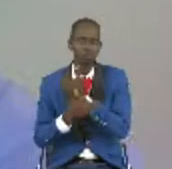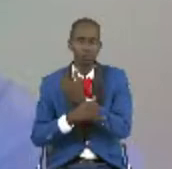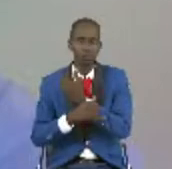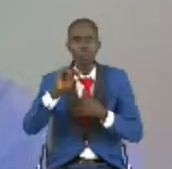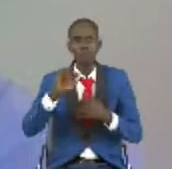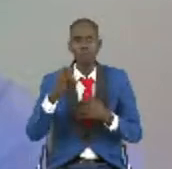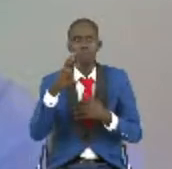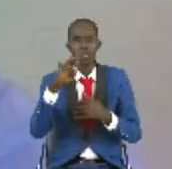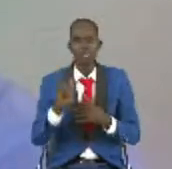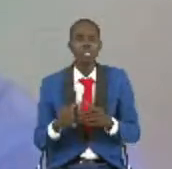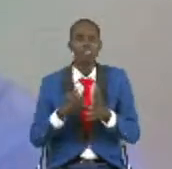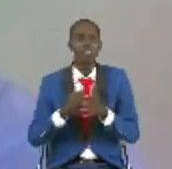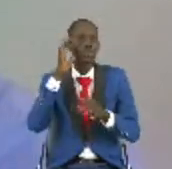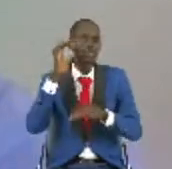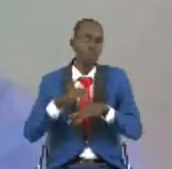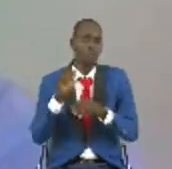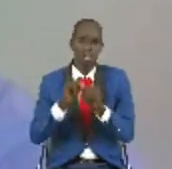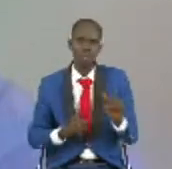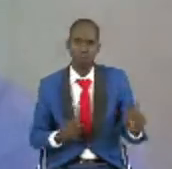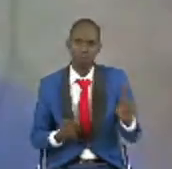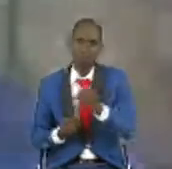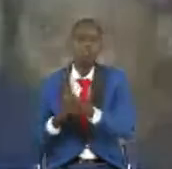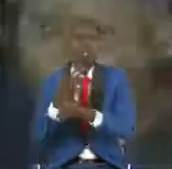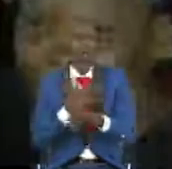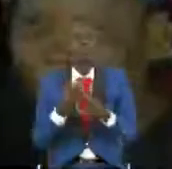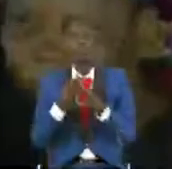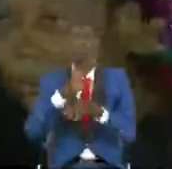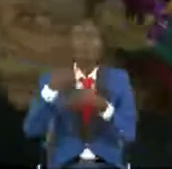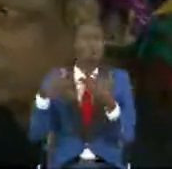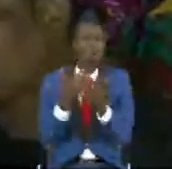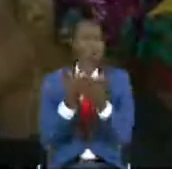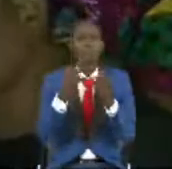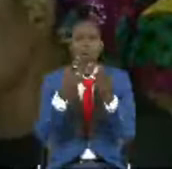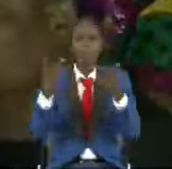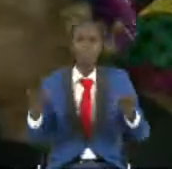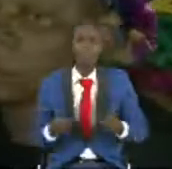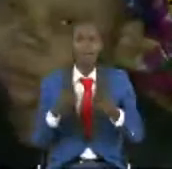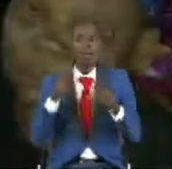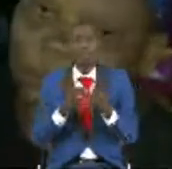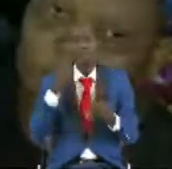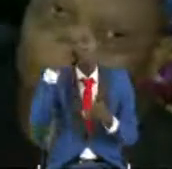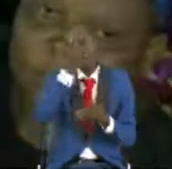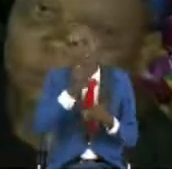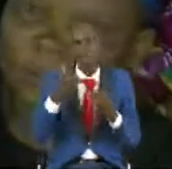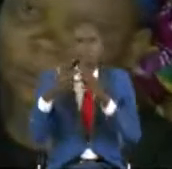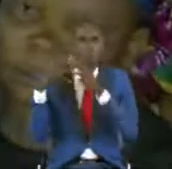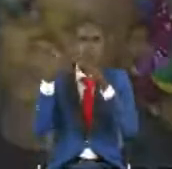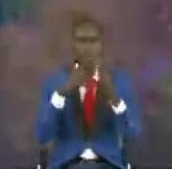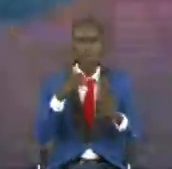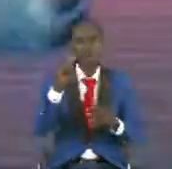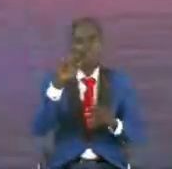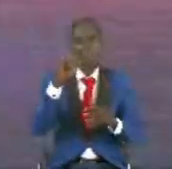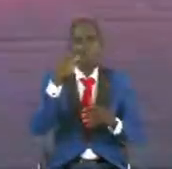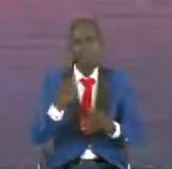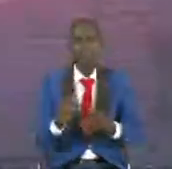dans le monde entier, ça va toucher tout le monde. Et dans tous les lieux, en Afrique, en Asie, en Amérique, au